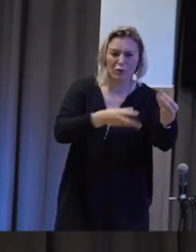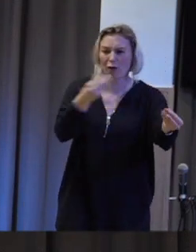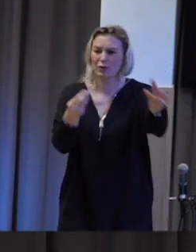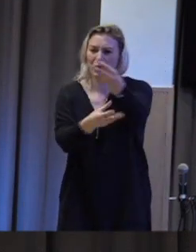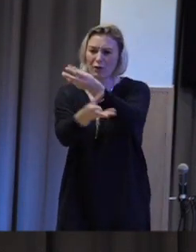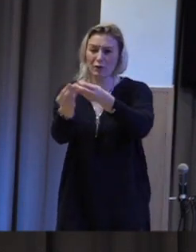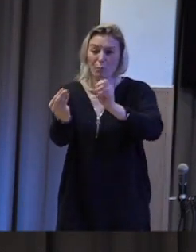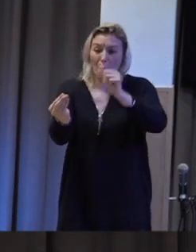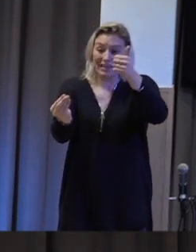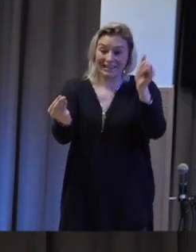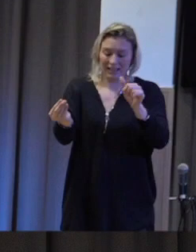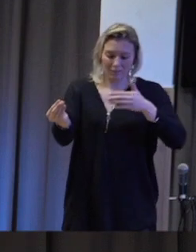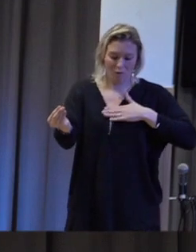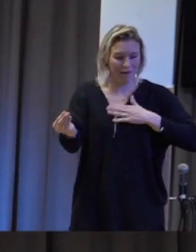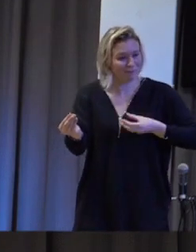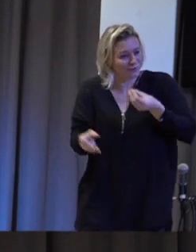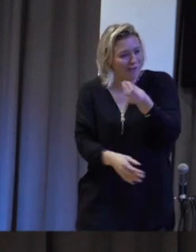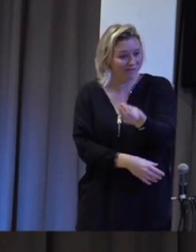donne.